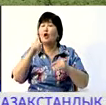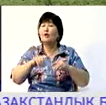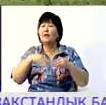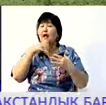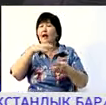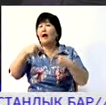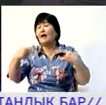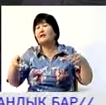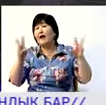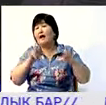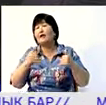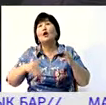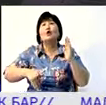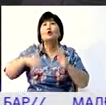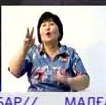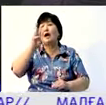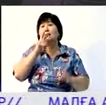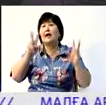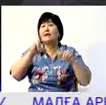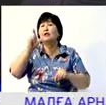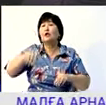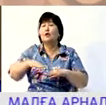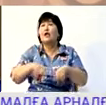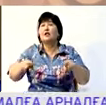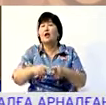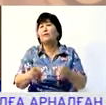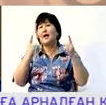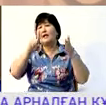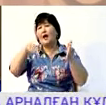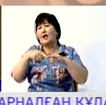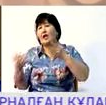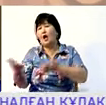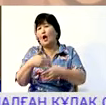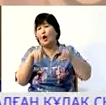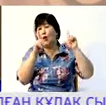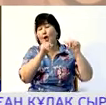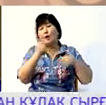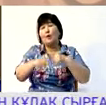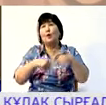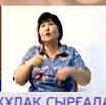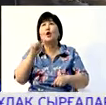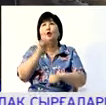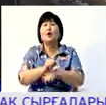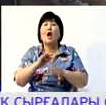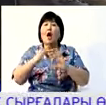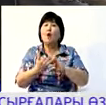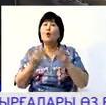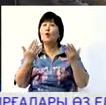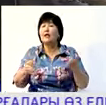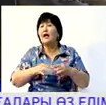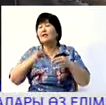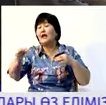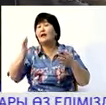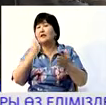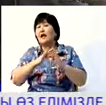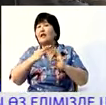де қарастырып жатырмыз. Жоғары жалақы іздеген жұрт қазір жаппай ірі қалаларға көшіп жатыр. Бұл үрдісті тоқтату үшін ауылдарға, шалғай